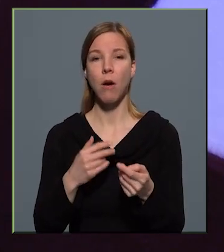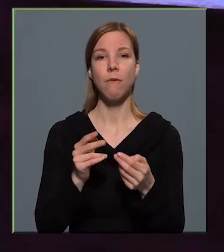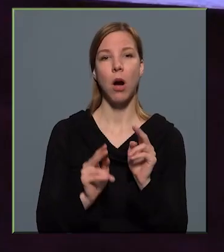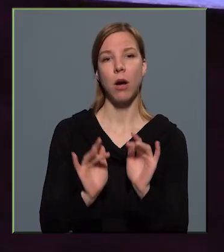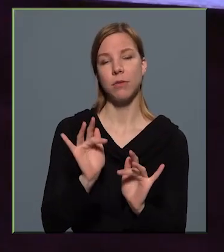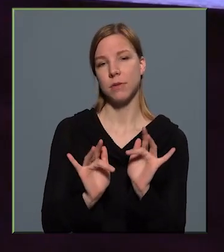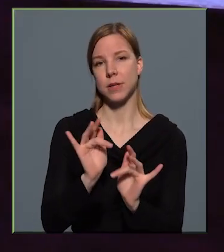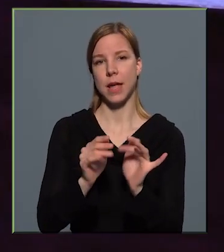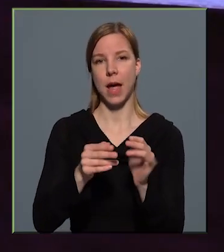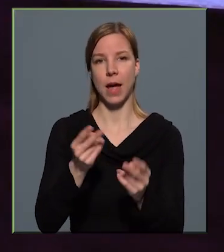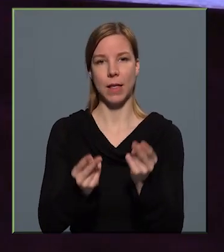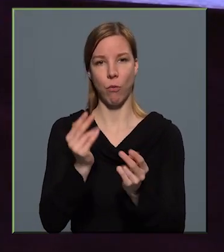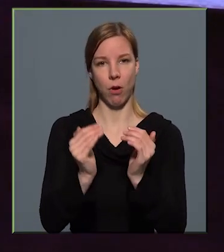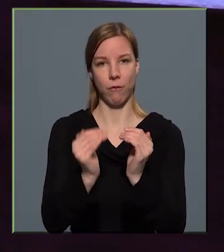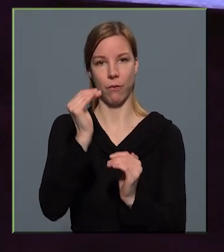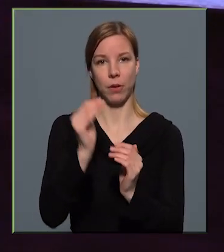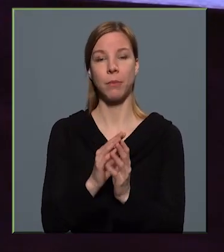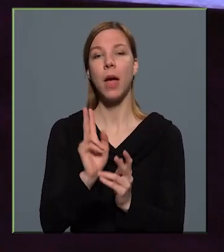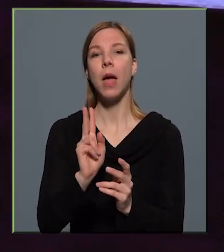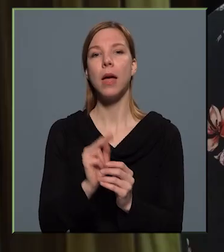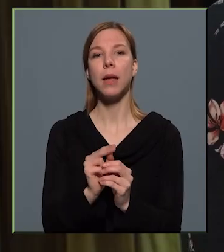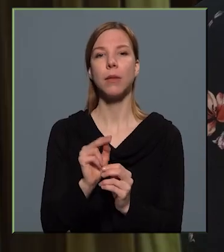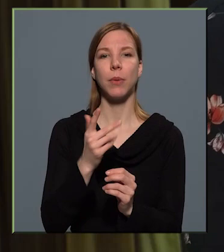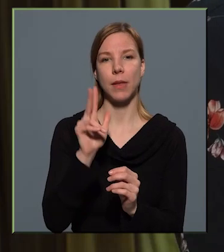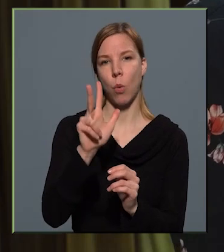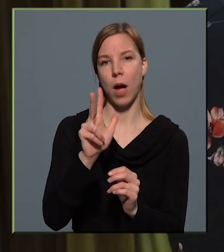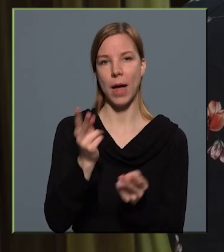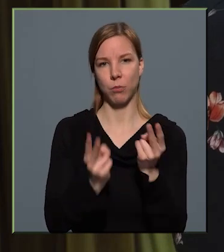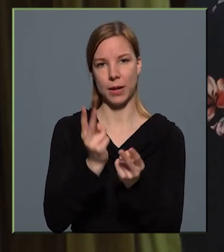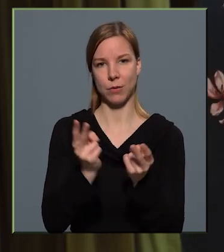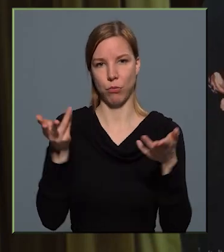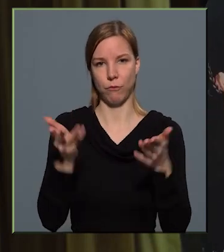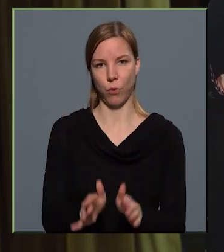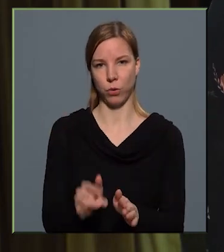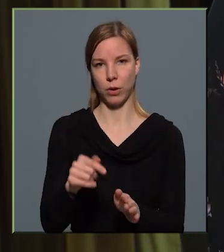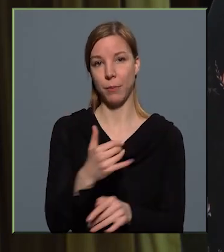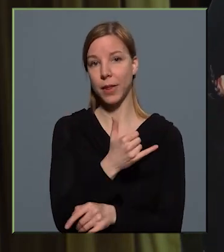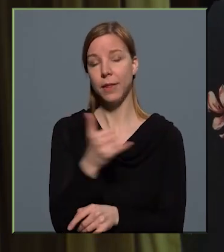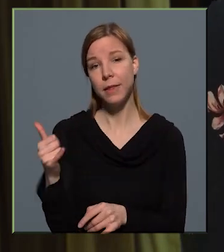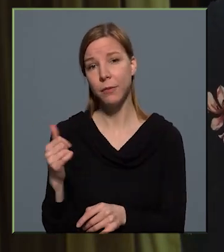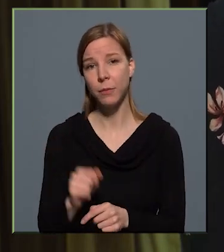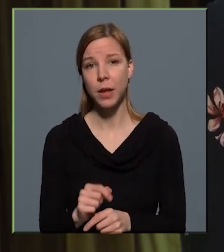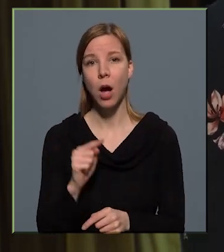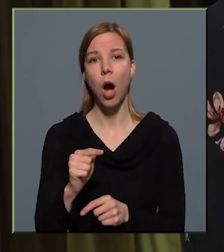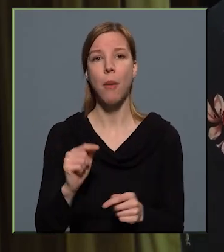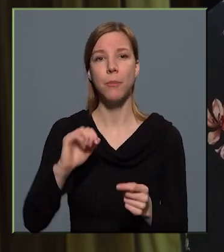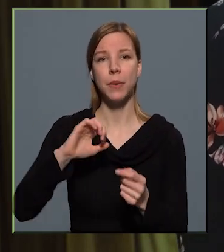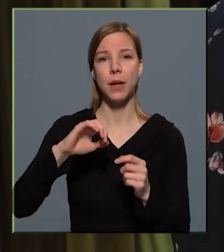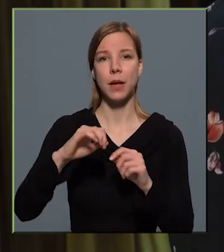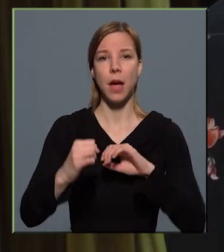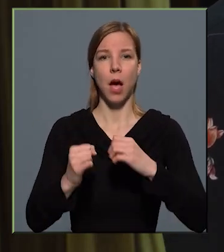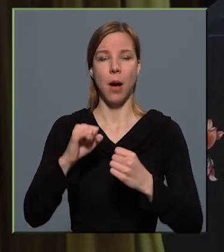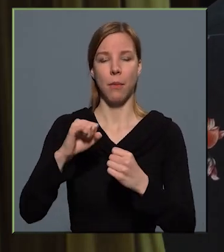felmenni. Én ilyen 3 kilót fogyok idén, ami igazából nem nevezzük birkózásban fogyásnak,